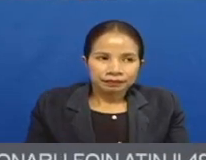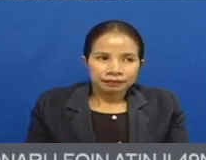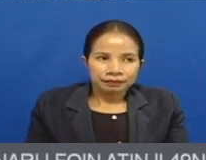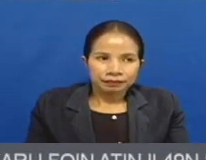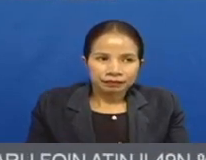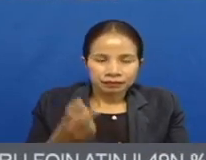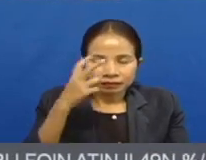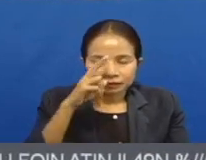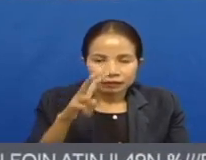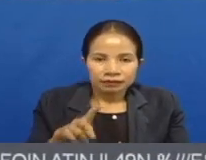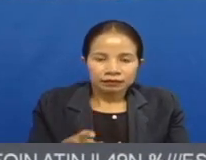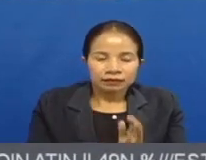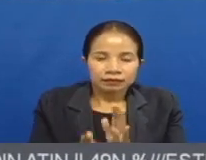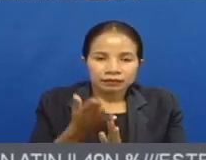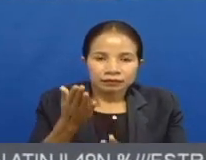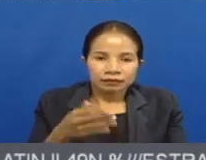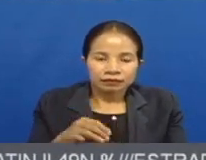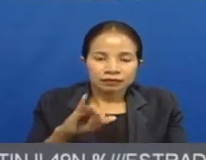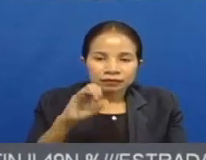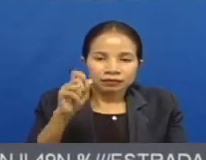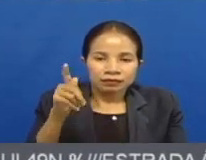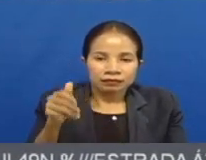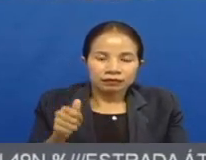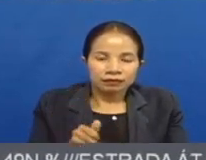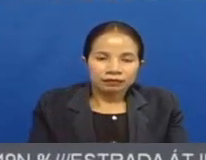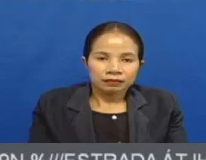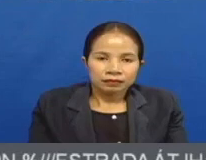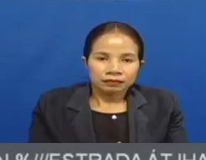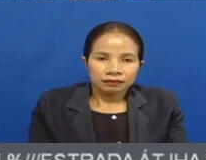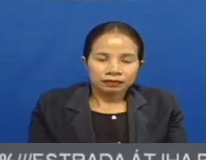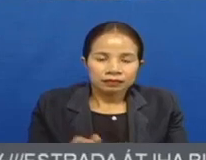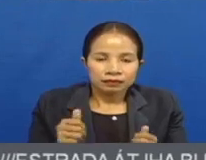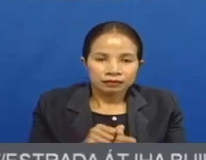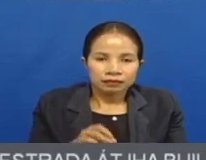ami hare ida asli une mak ispa ispa total